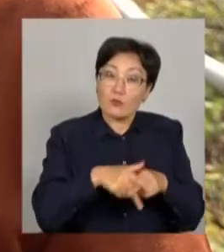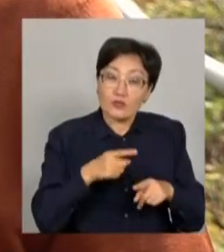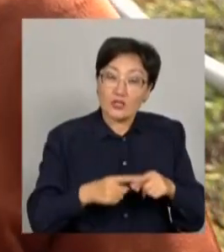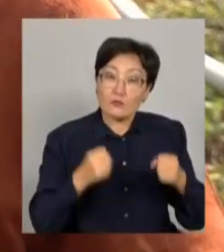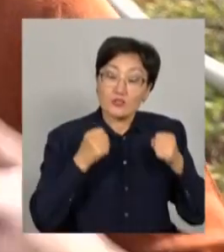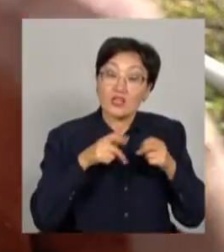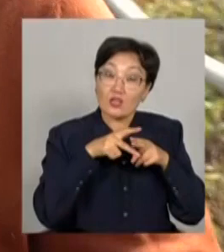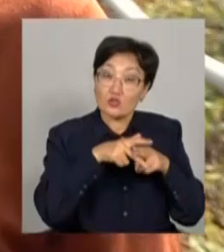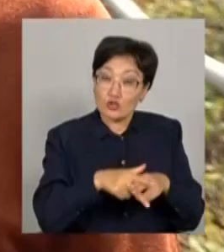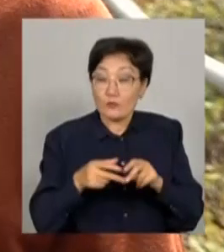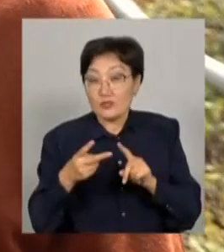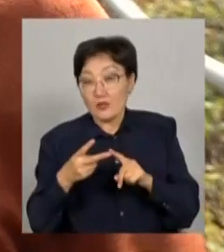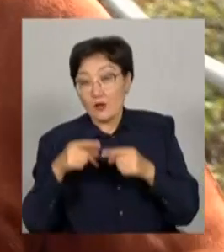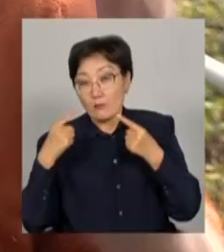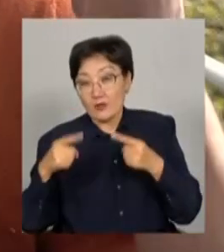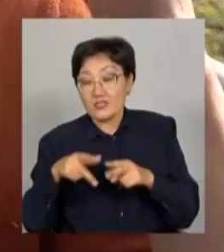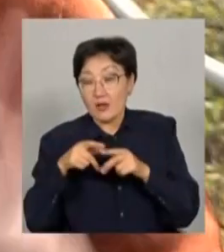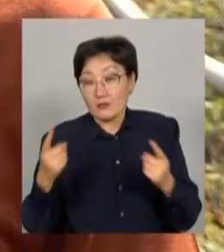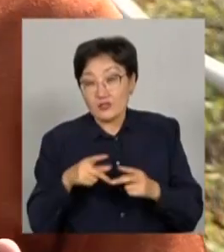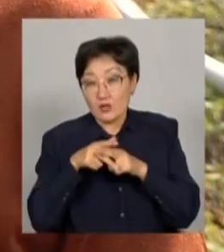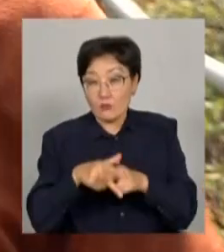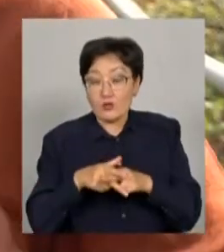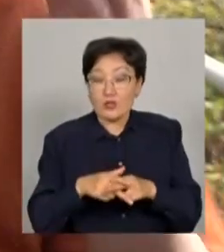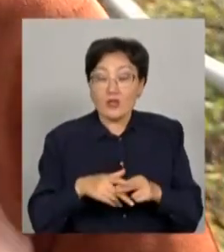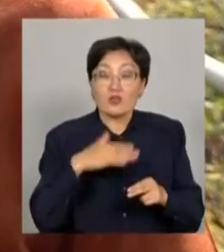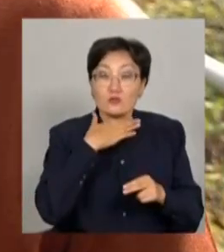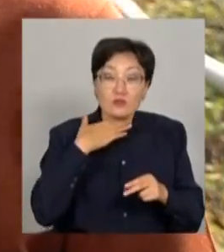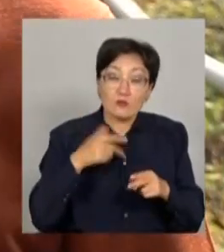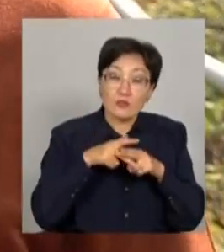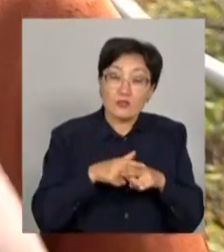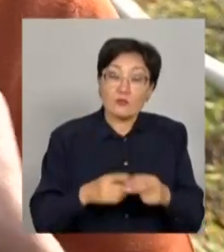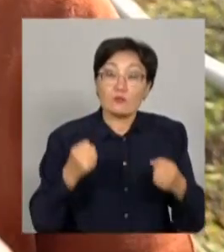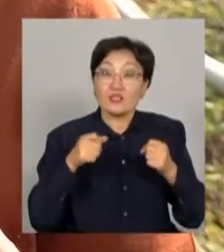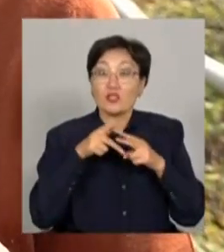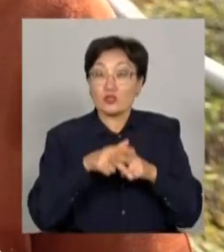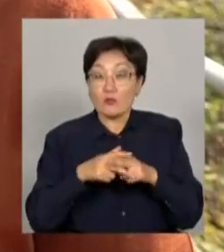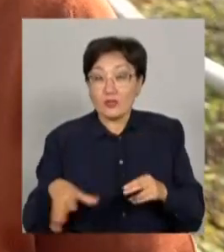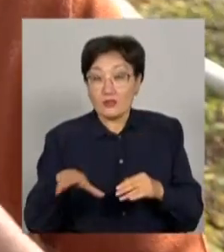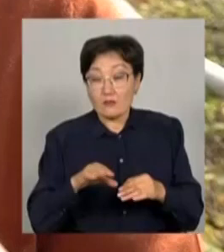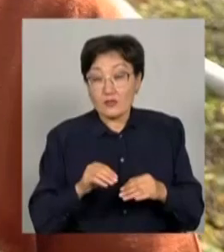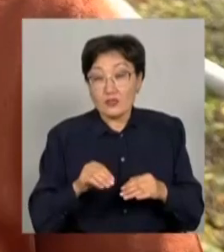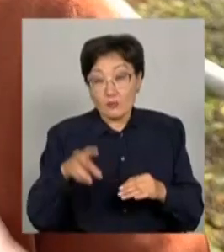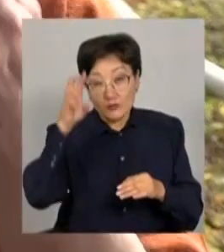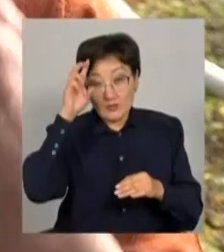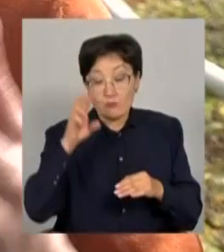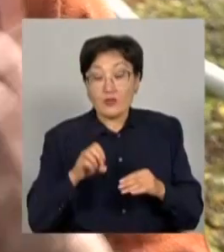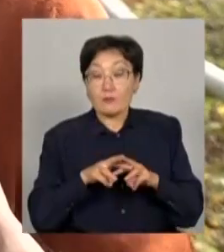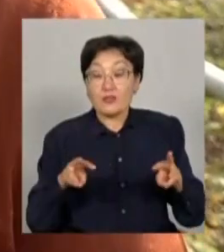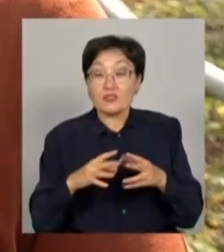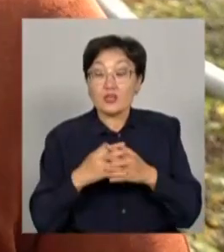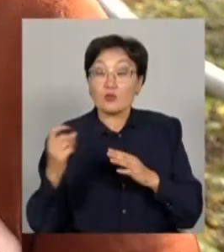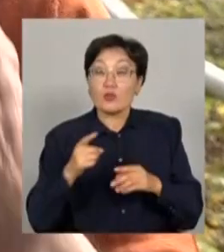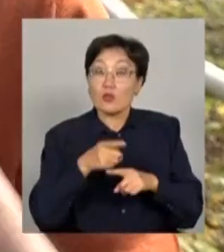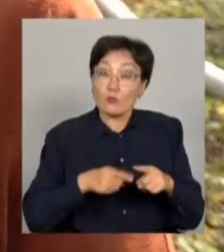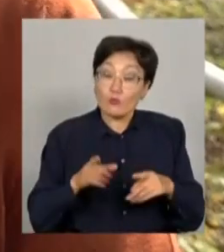спортивный лошадь деп саналады, жаңағы басқа. Бізде соғымды бір лошадь, спортивный лошадь. Біз енді қазір мемлекетпен жұмыс етқанымыз, мессельхозбен. Сол әдені бөлу